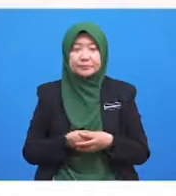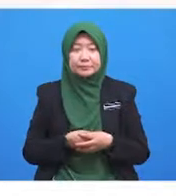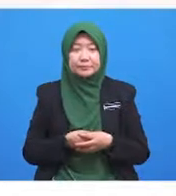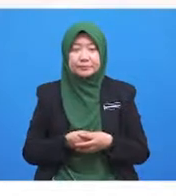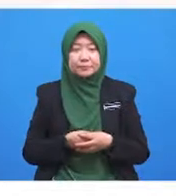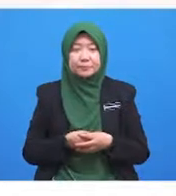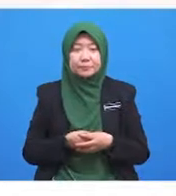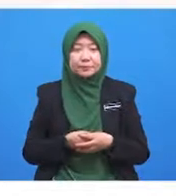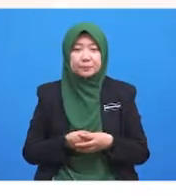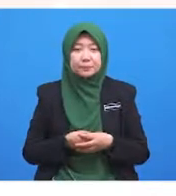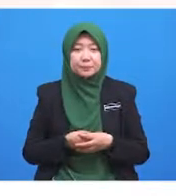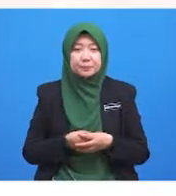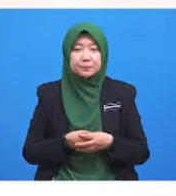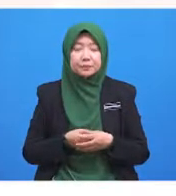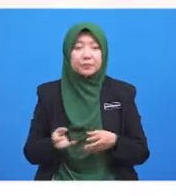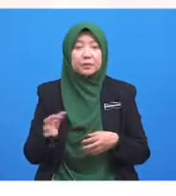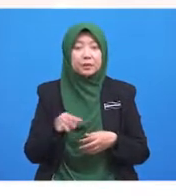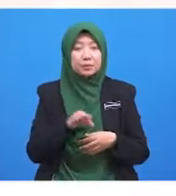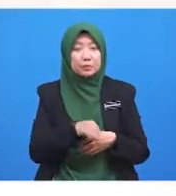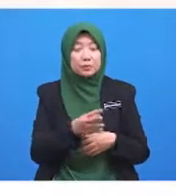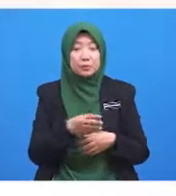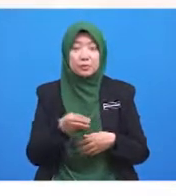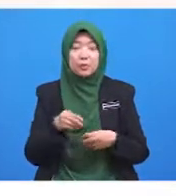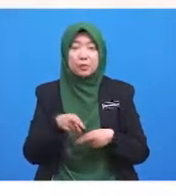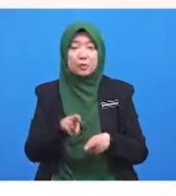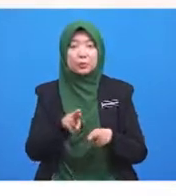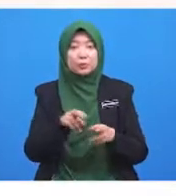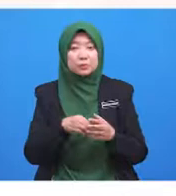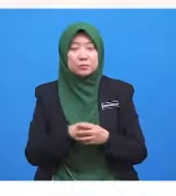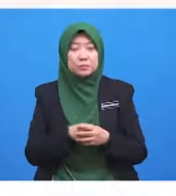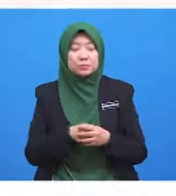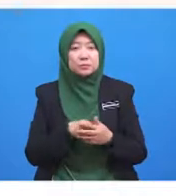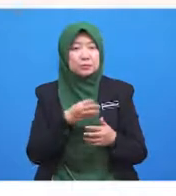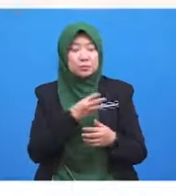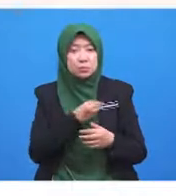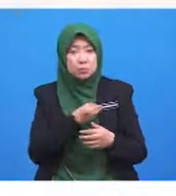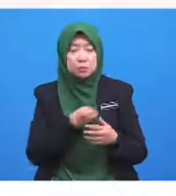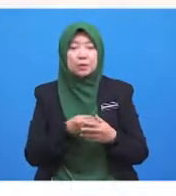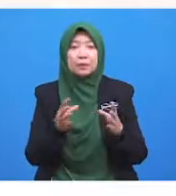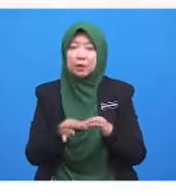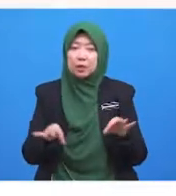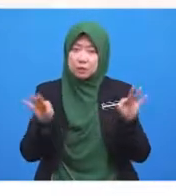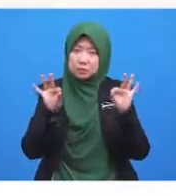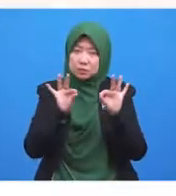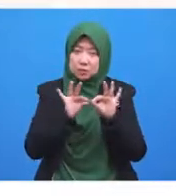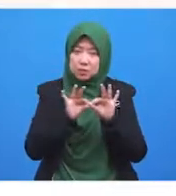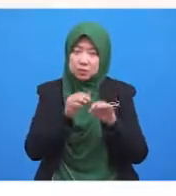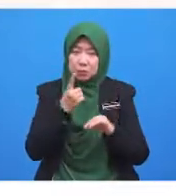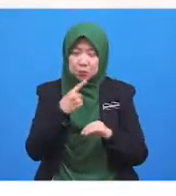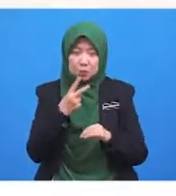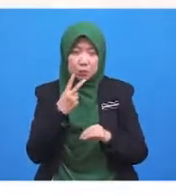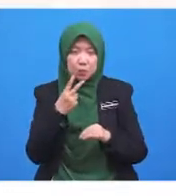terangsang. Frekuensi arus dan selang antara denyut adalah penting untuk menilai seberapa